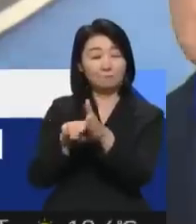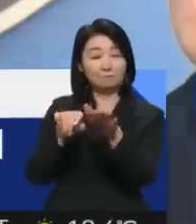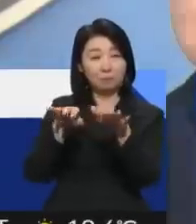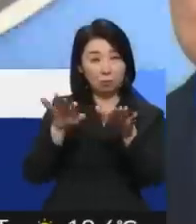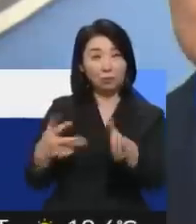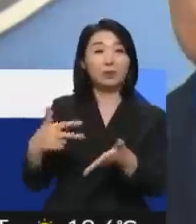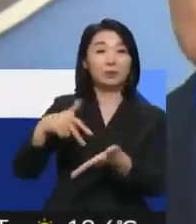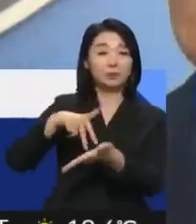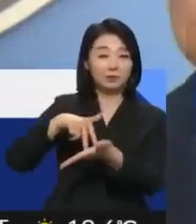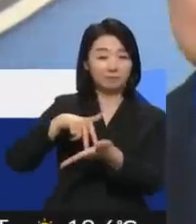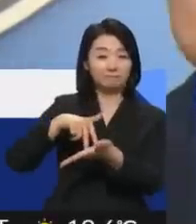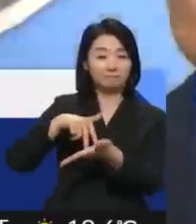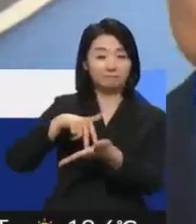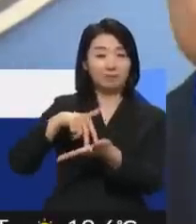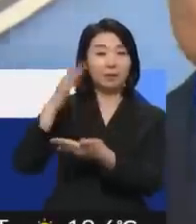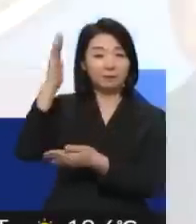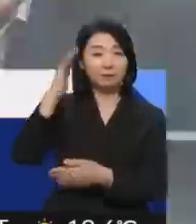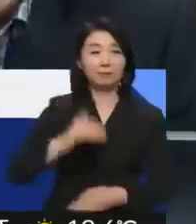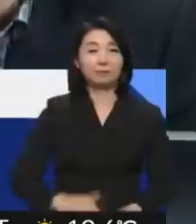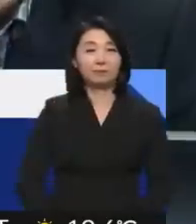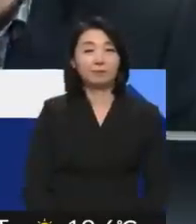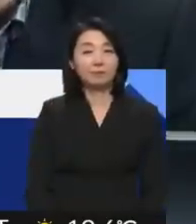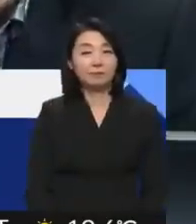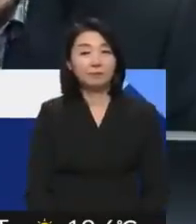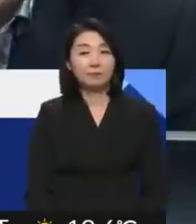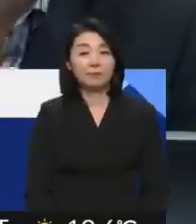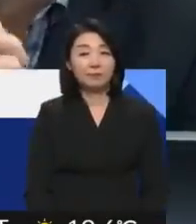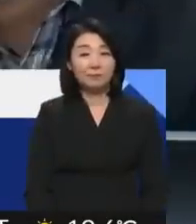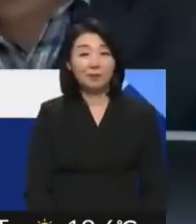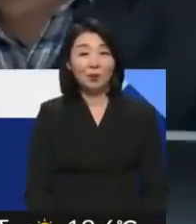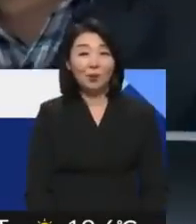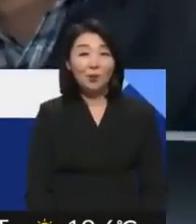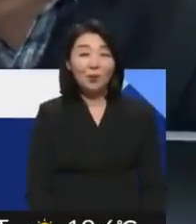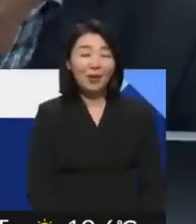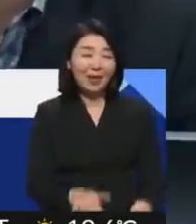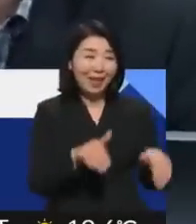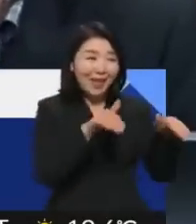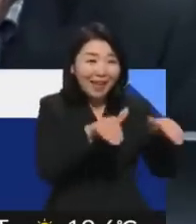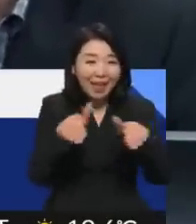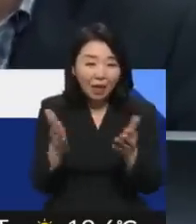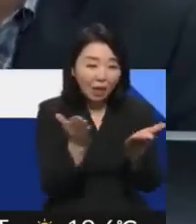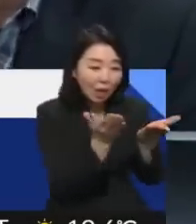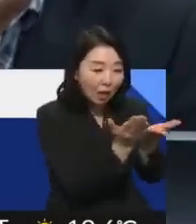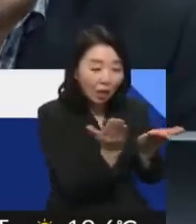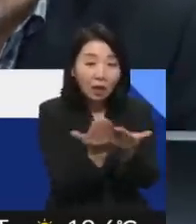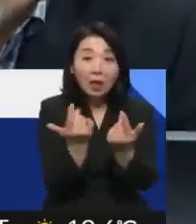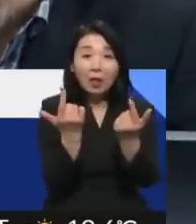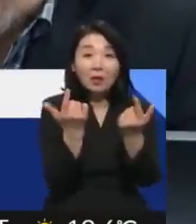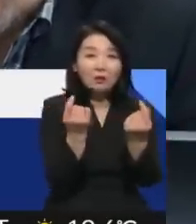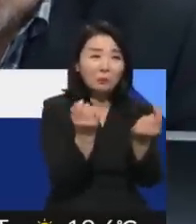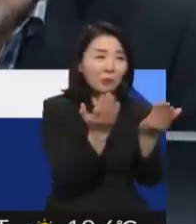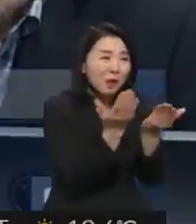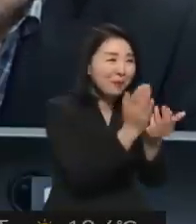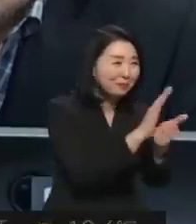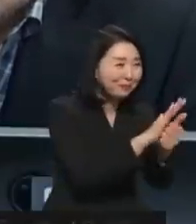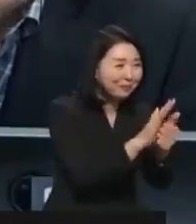자리에 함께하고 있습니다. 이렇게 얘기하는 것처럼 맞춤형 전술을 구사하는 사람들이거든요.